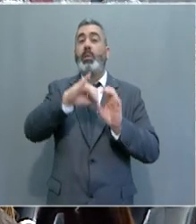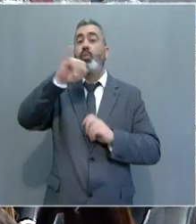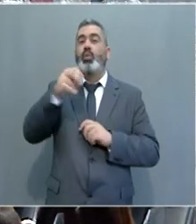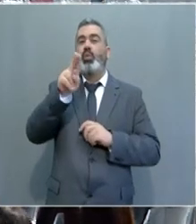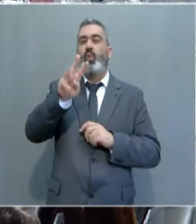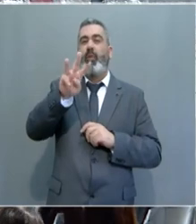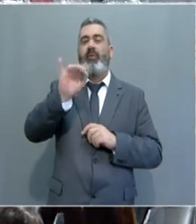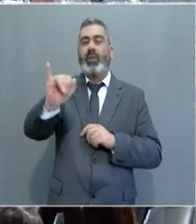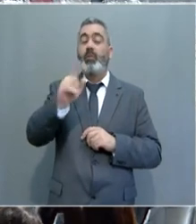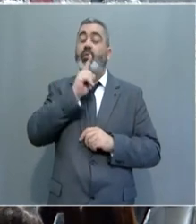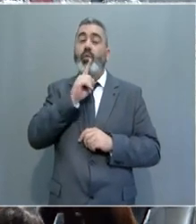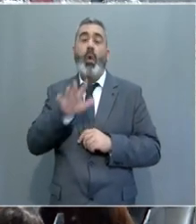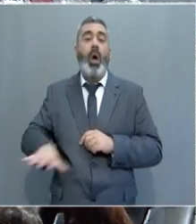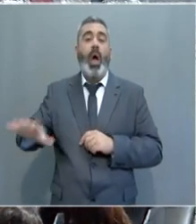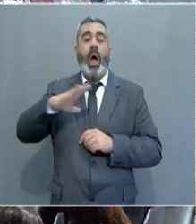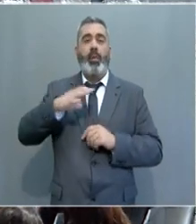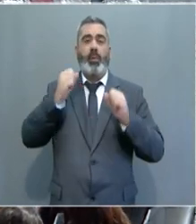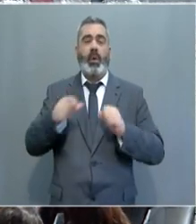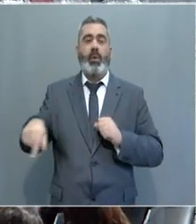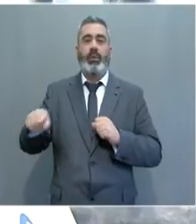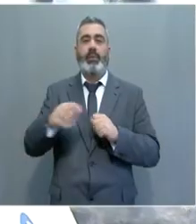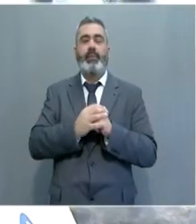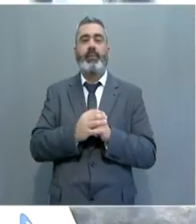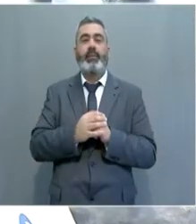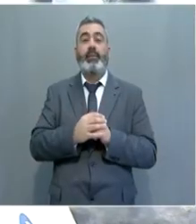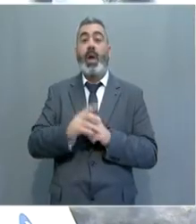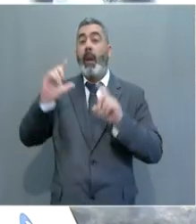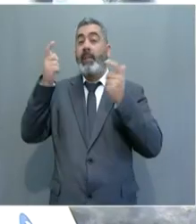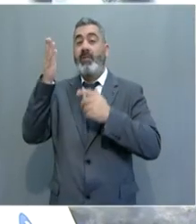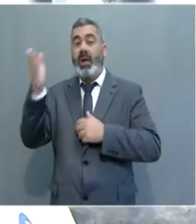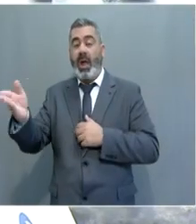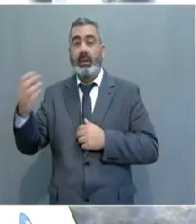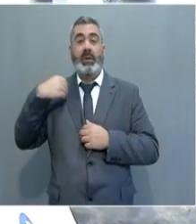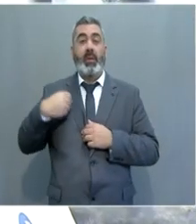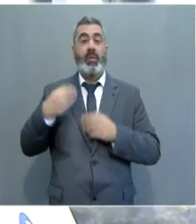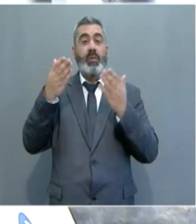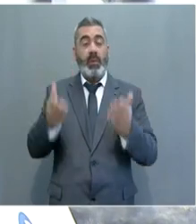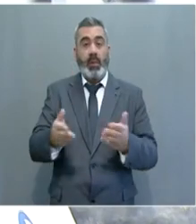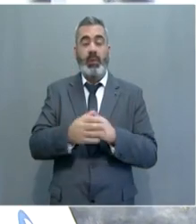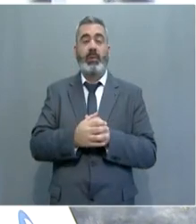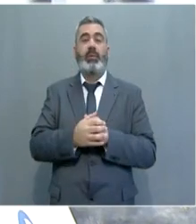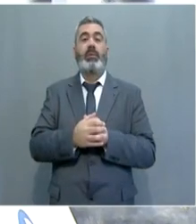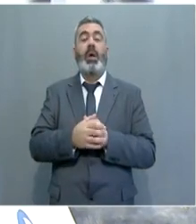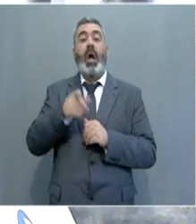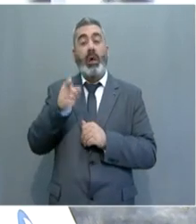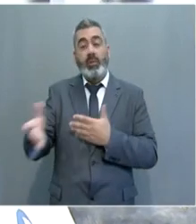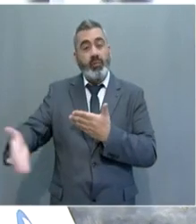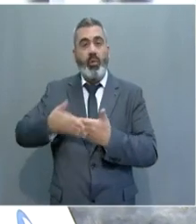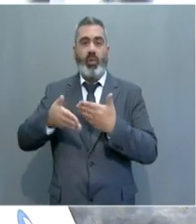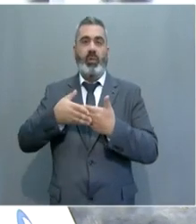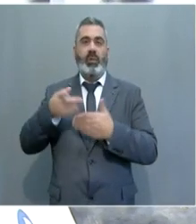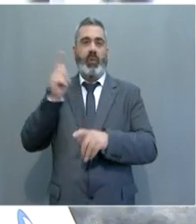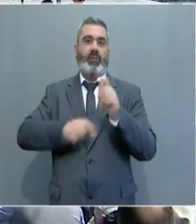τοπική κοινωνία, κύριε Περιφερειάρχα, κύριε Δήμαρχε, γιατί στηρίξατε αυτήν την πρωτοβουλία